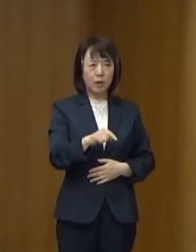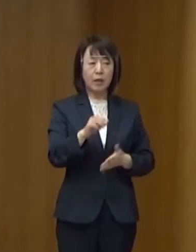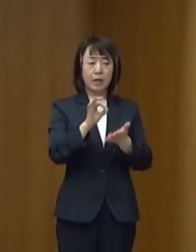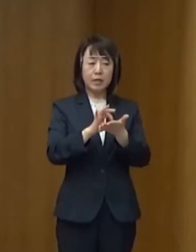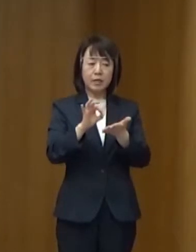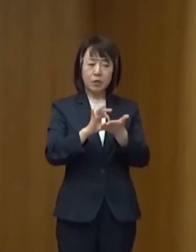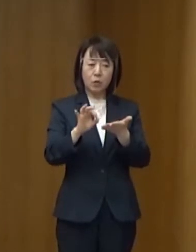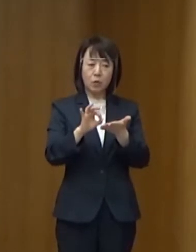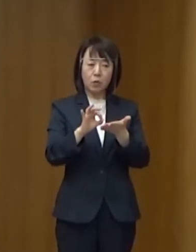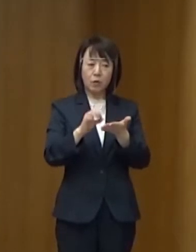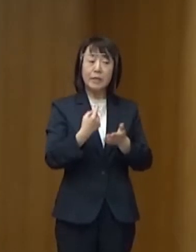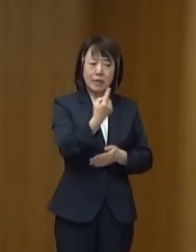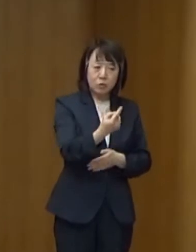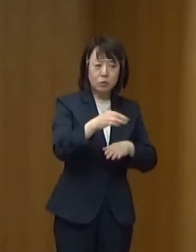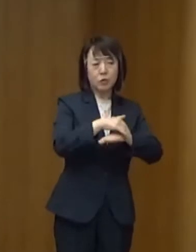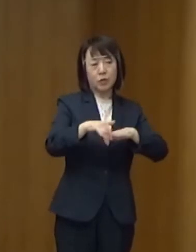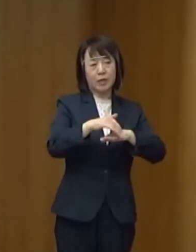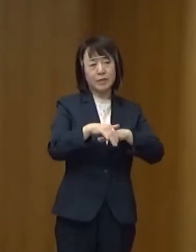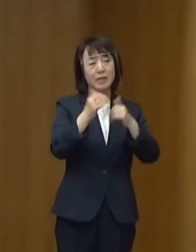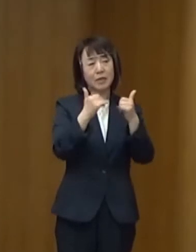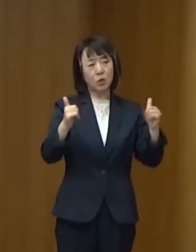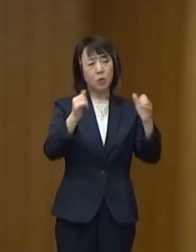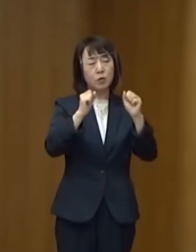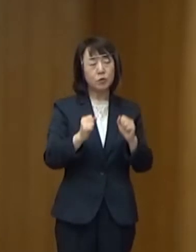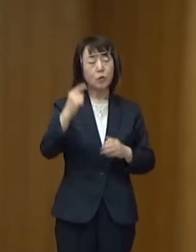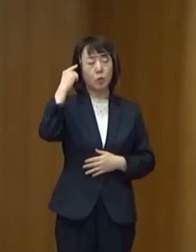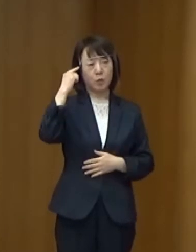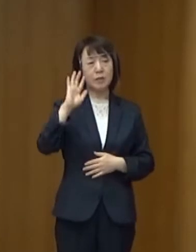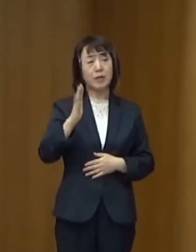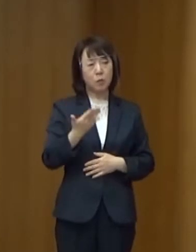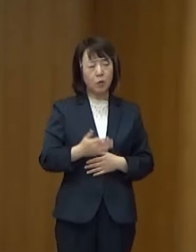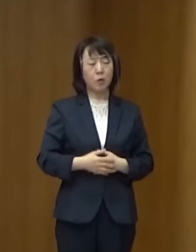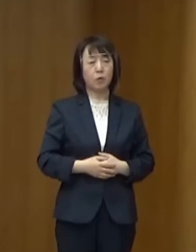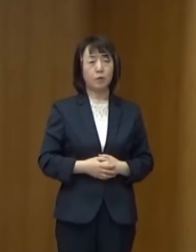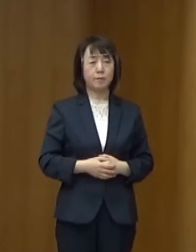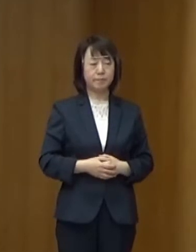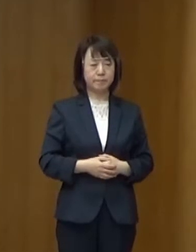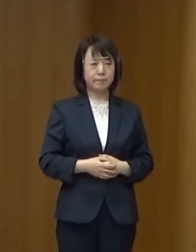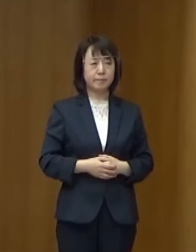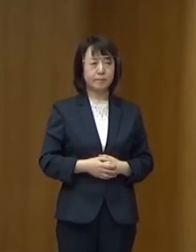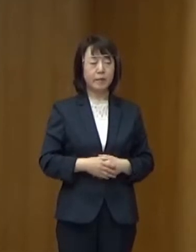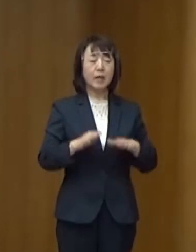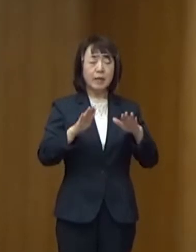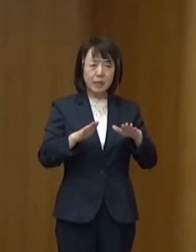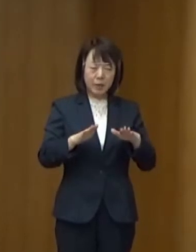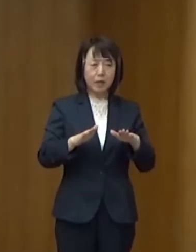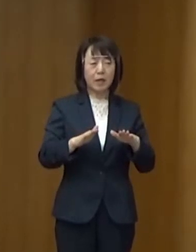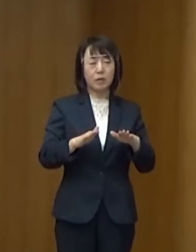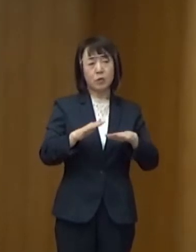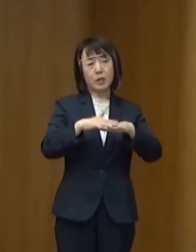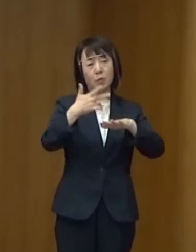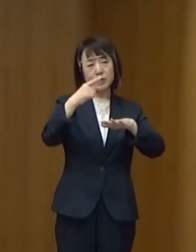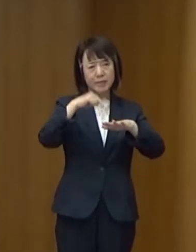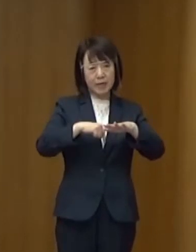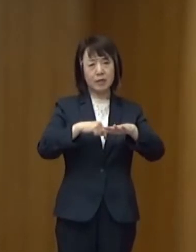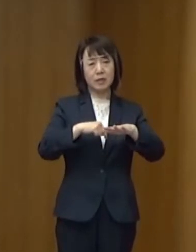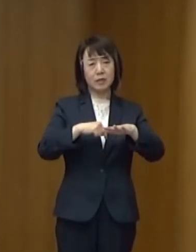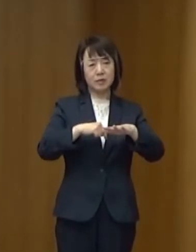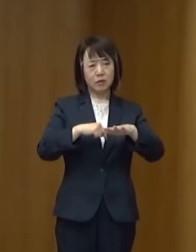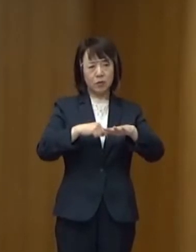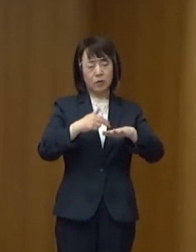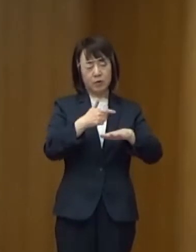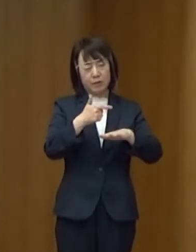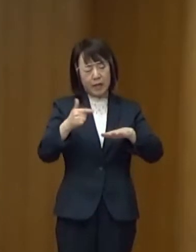用予定をされていた方々もいらっしゃると思うわけでありますが、今現在の札幌市内の大変厳